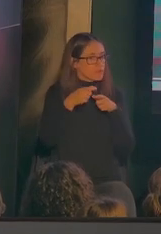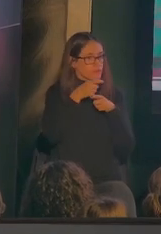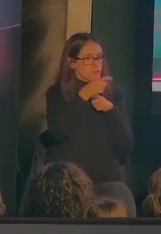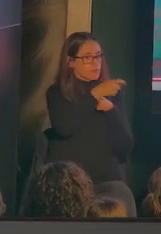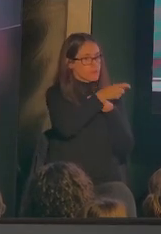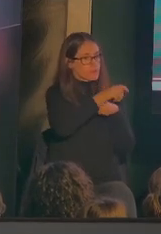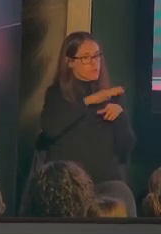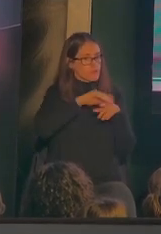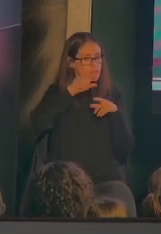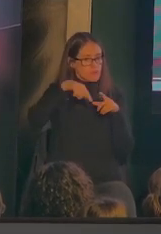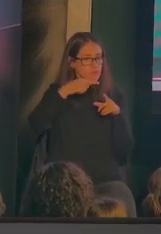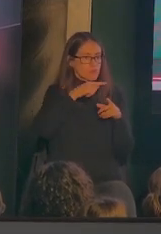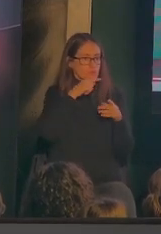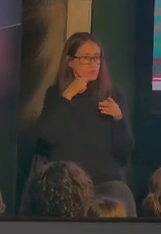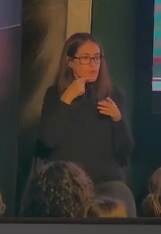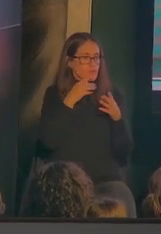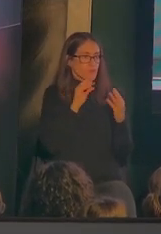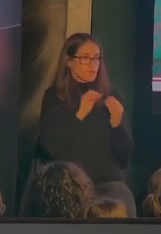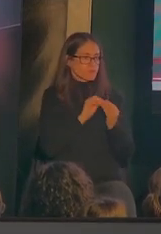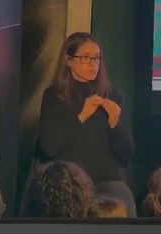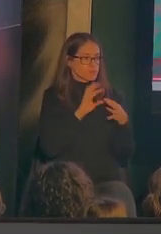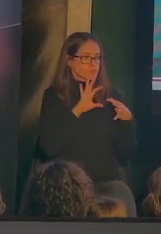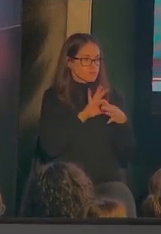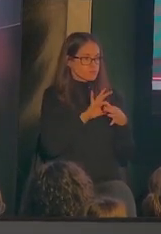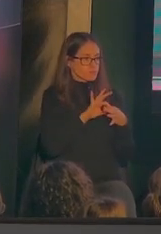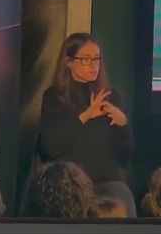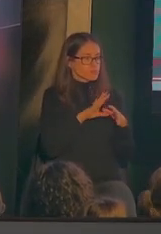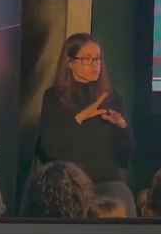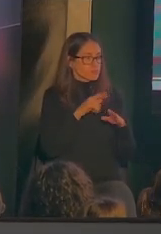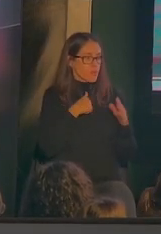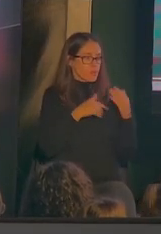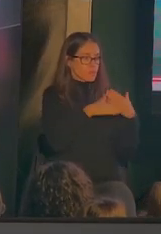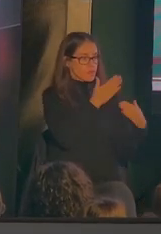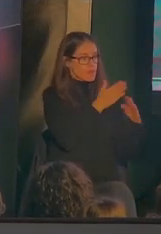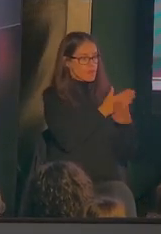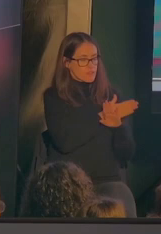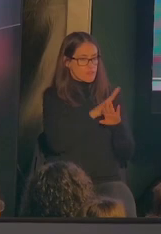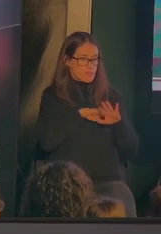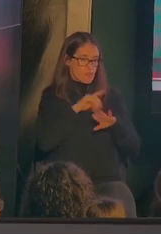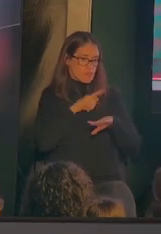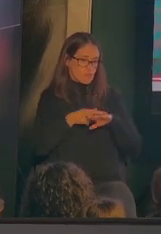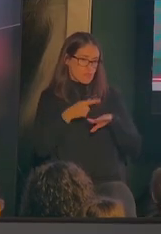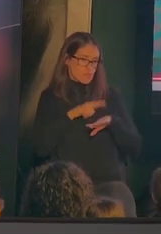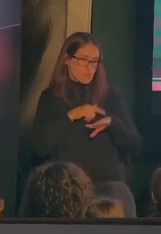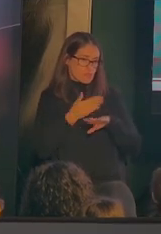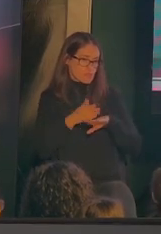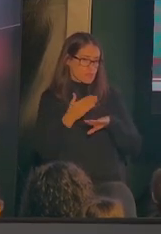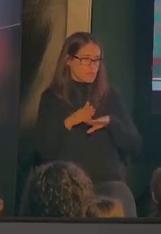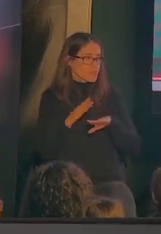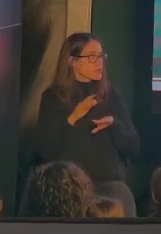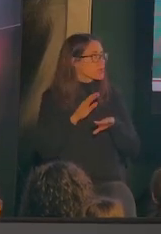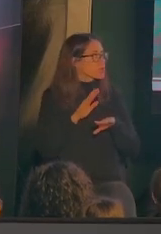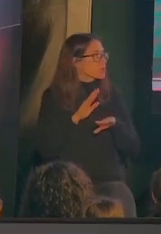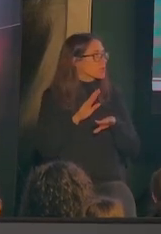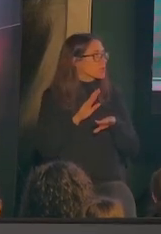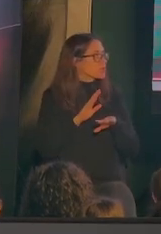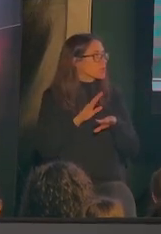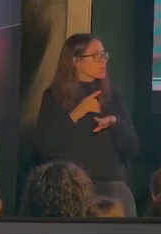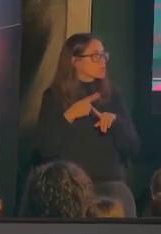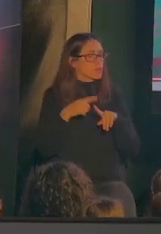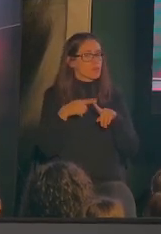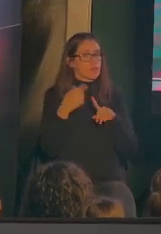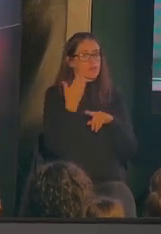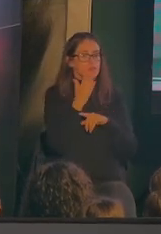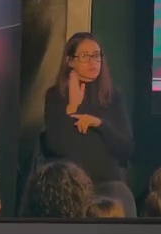que ve a ser el mateix, l'únic que ho hem arrencat una miqueta abans per tenir temps, ja que bueno, el tema de la demostració és una horeta més o menys